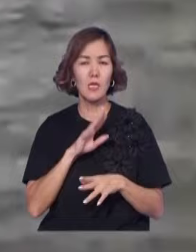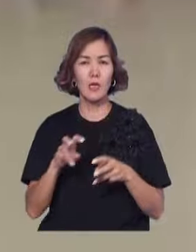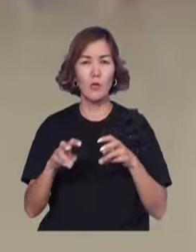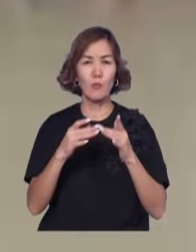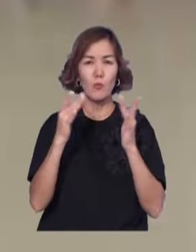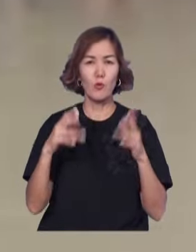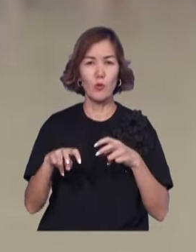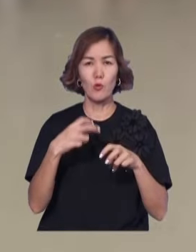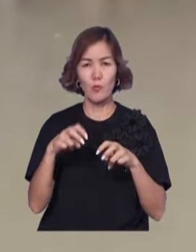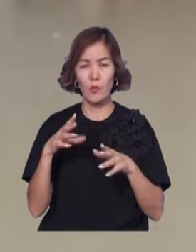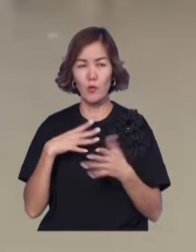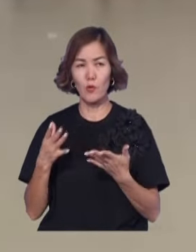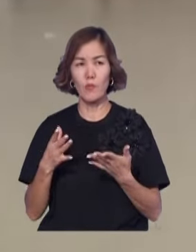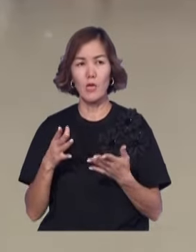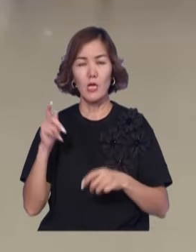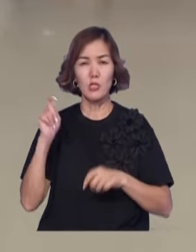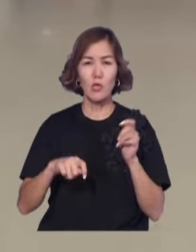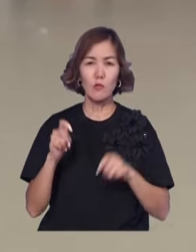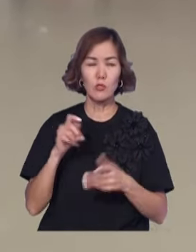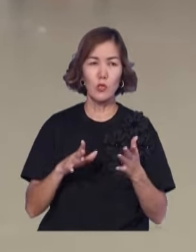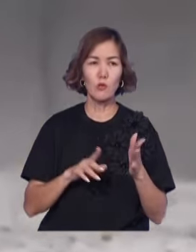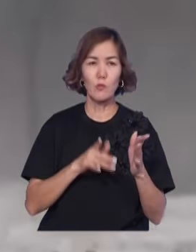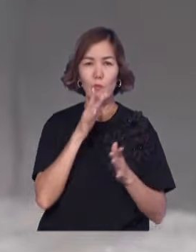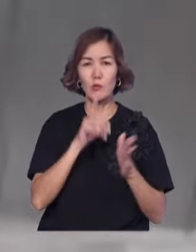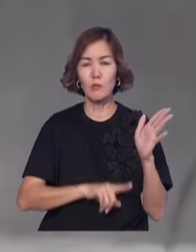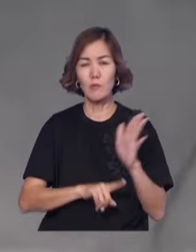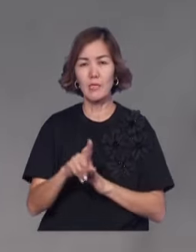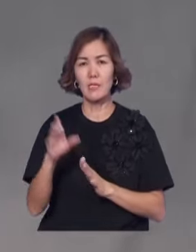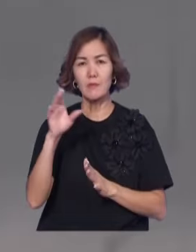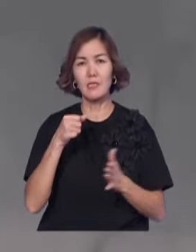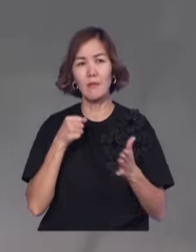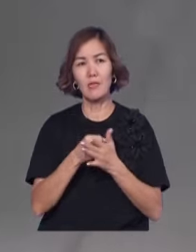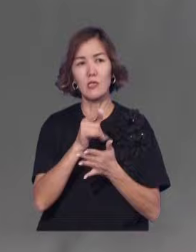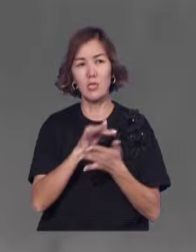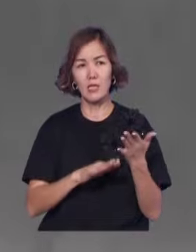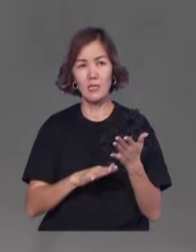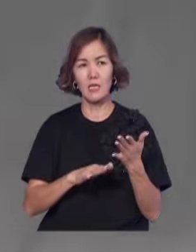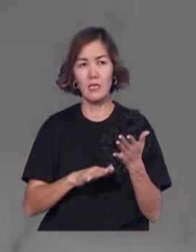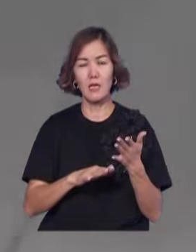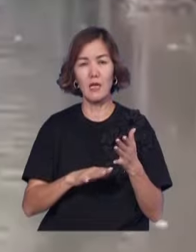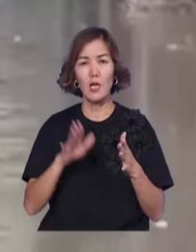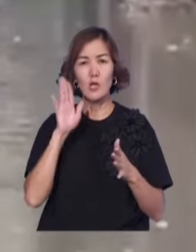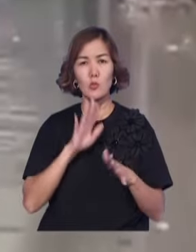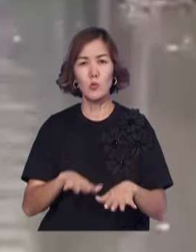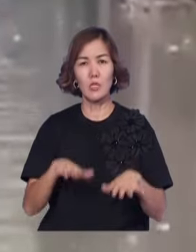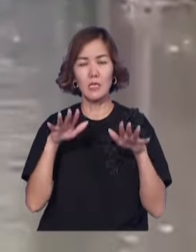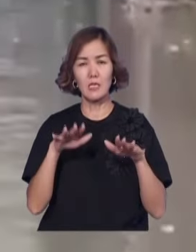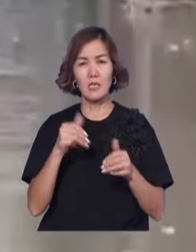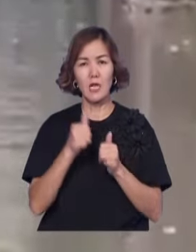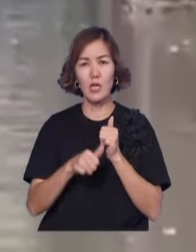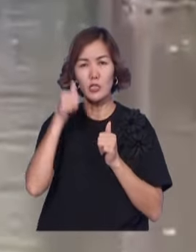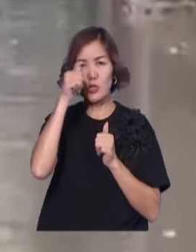көп. Пәкістанда шілдеде жауын шашын маусымы басталып, 42-ке дейін жалғасады. Нөсер соңы тасқынға ұласып, жыл